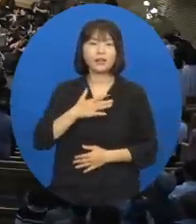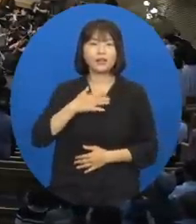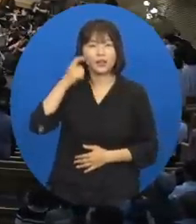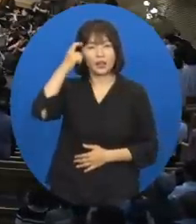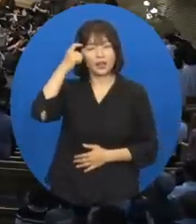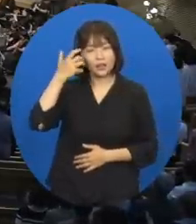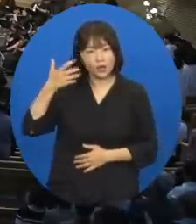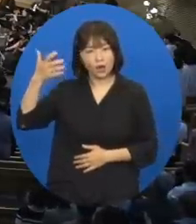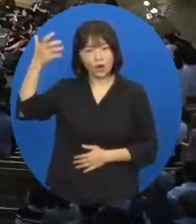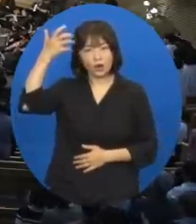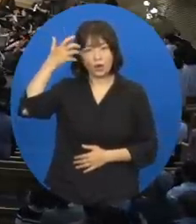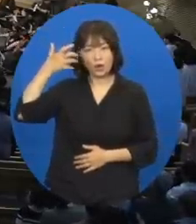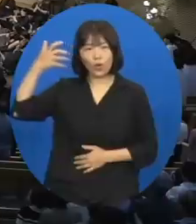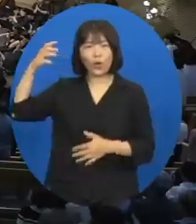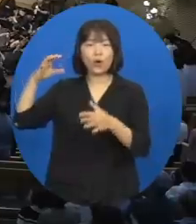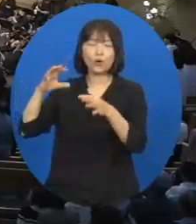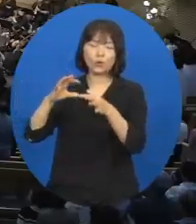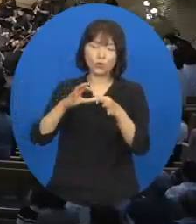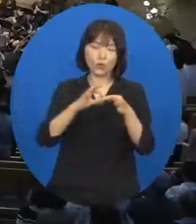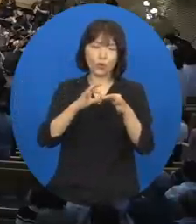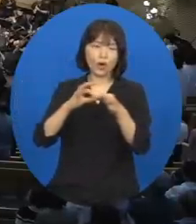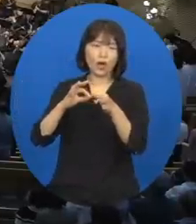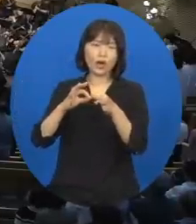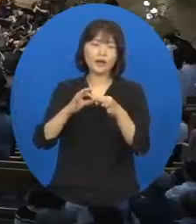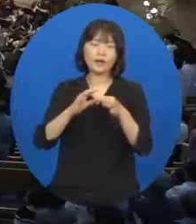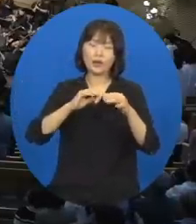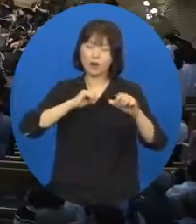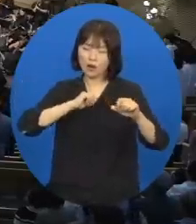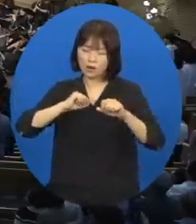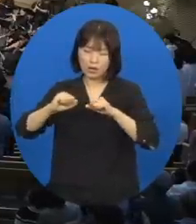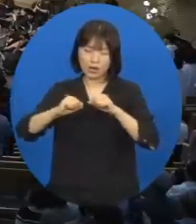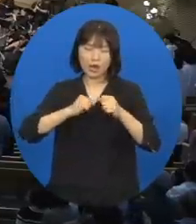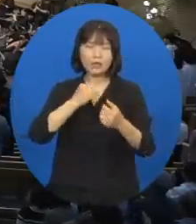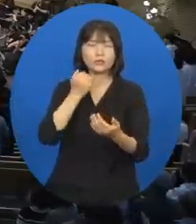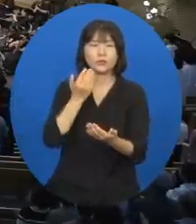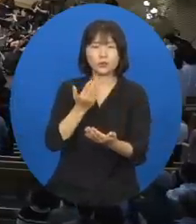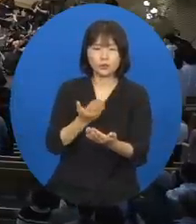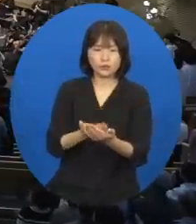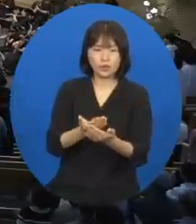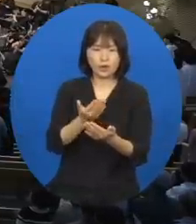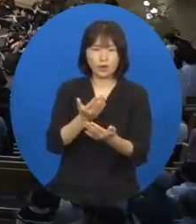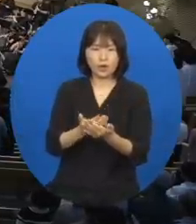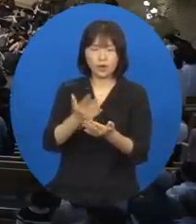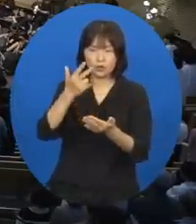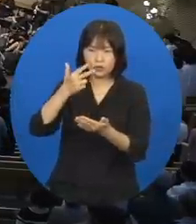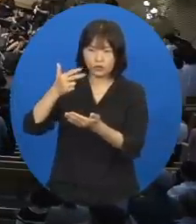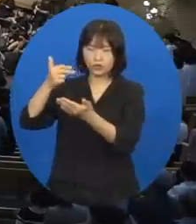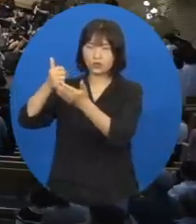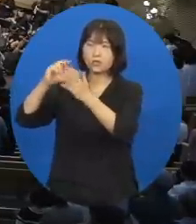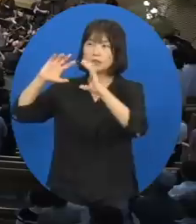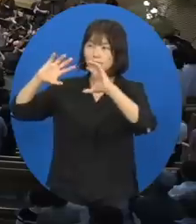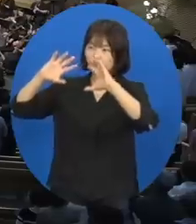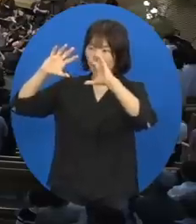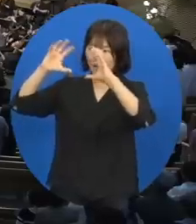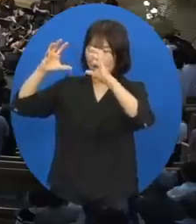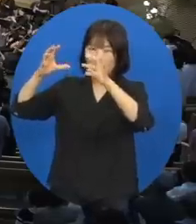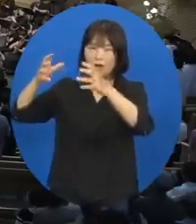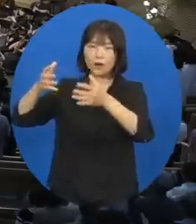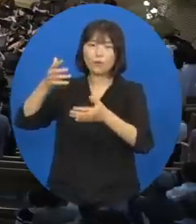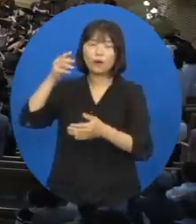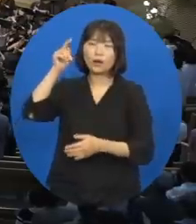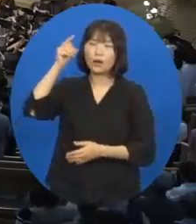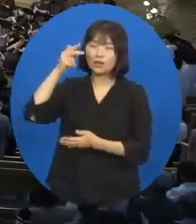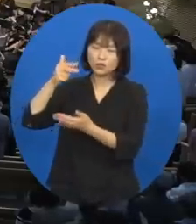연약한 내 영혼 통하여 일하소서. 주님